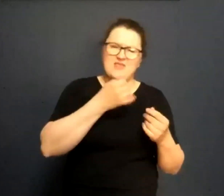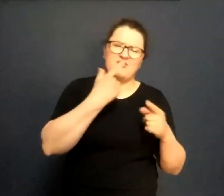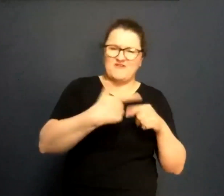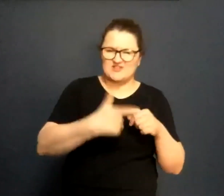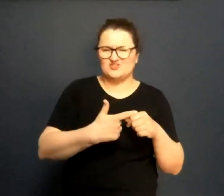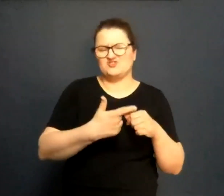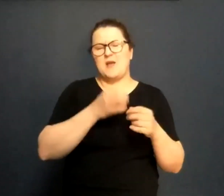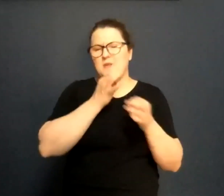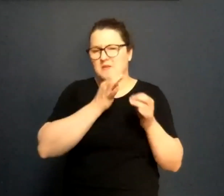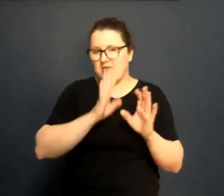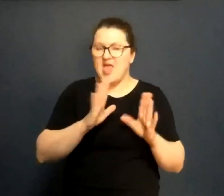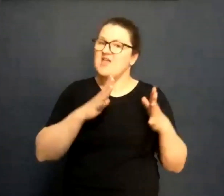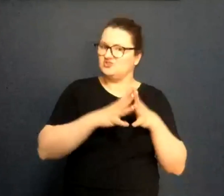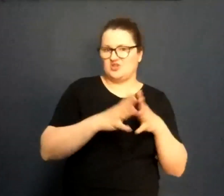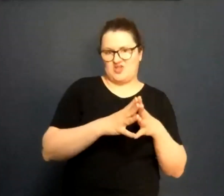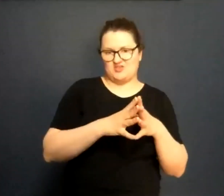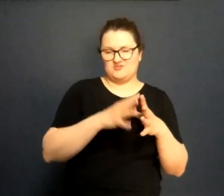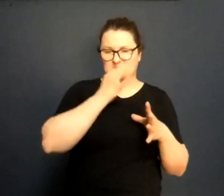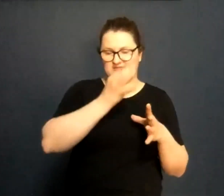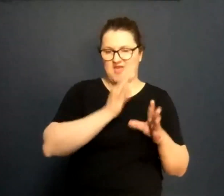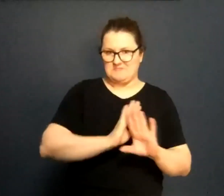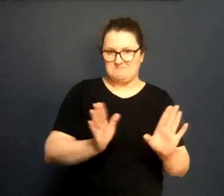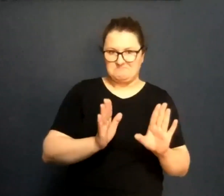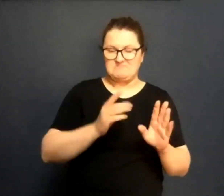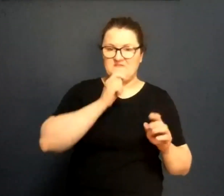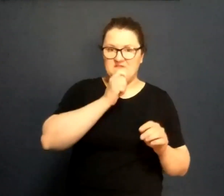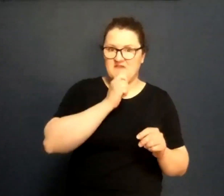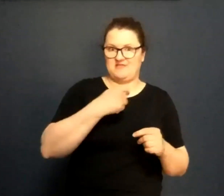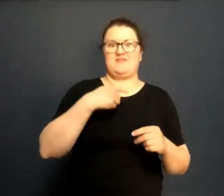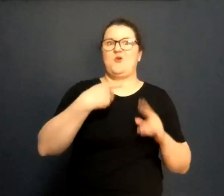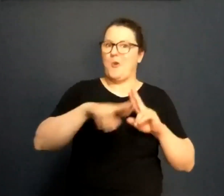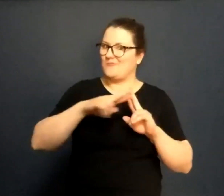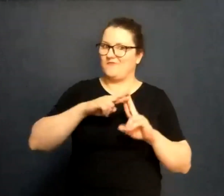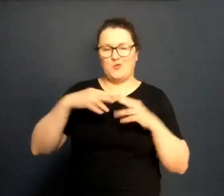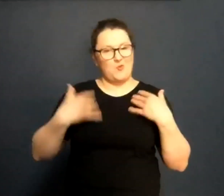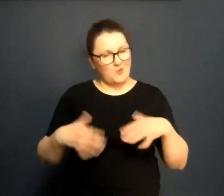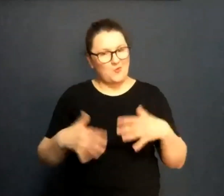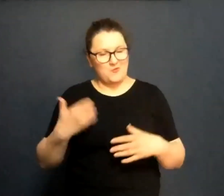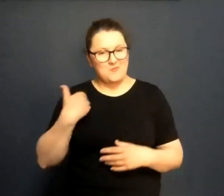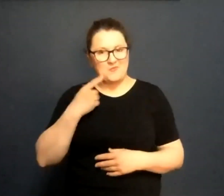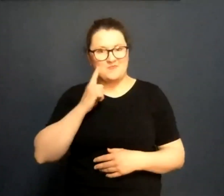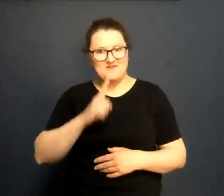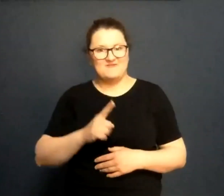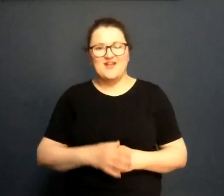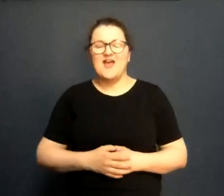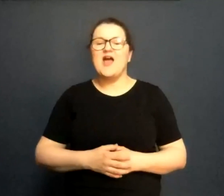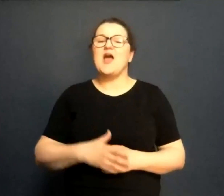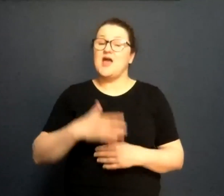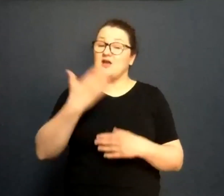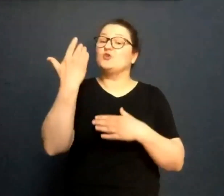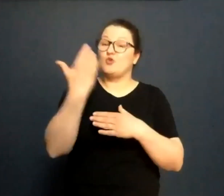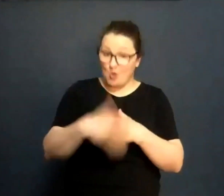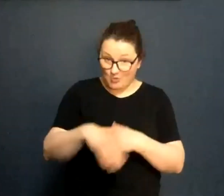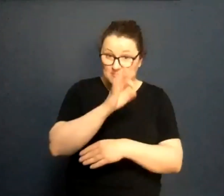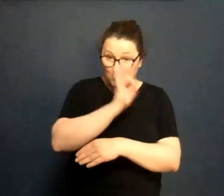dziesięć pytań było w wywiadzie i rzeczywiście odpowiedzi były niesamowite. Po czym jakby zakończyłam ten projekt,